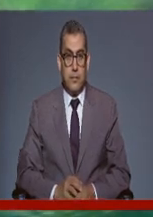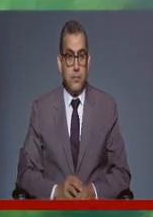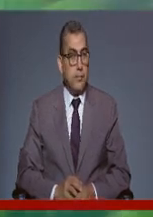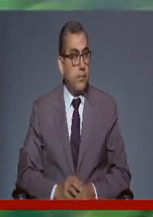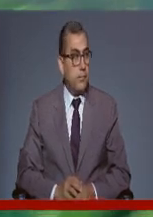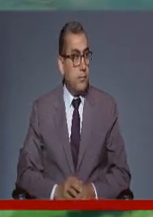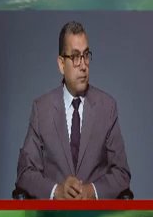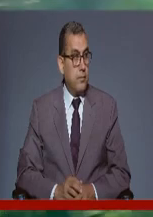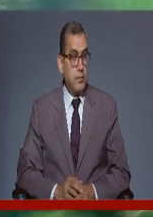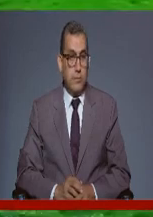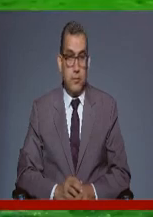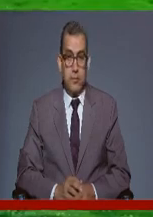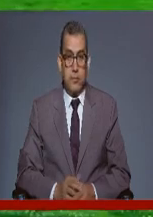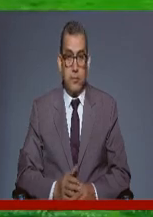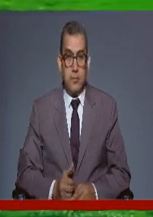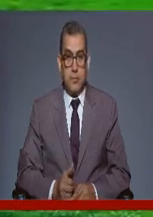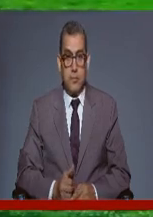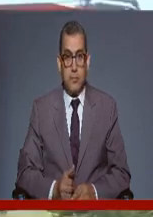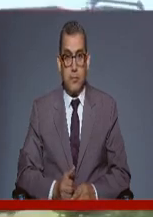الكلام